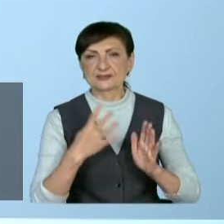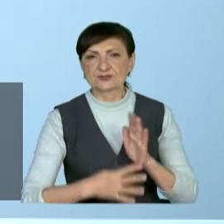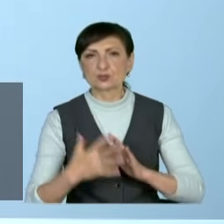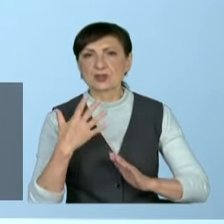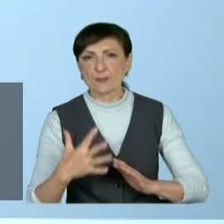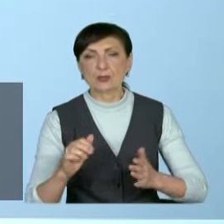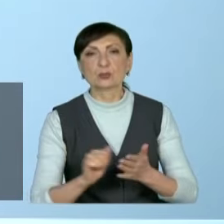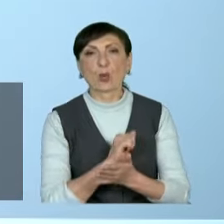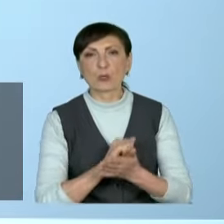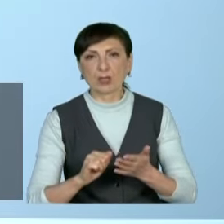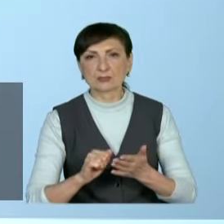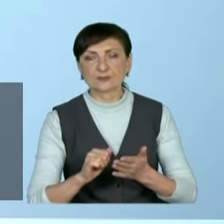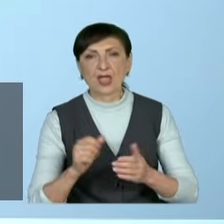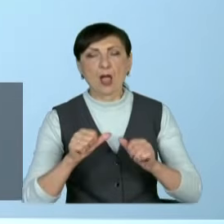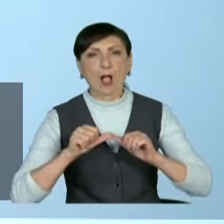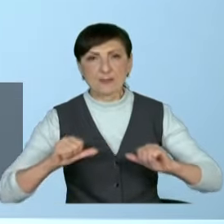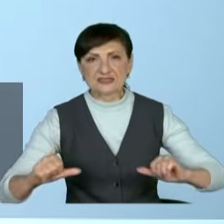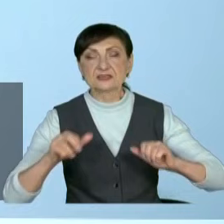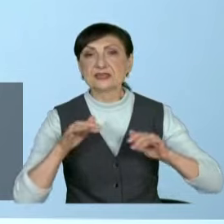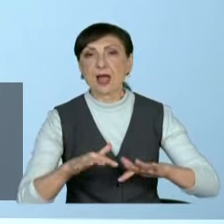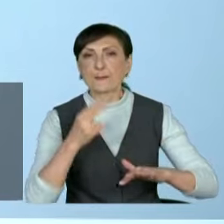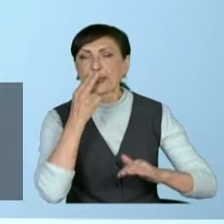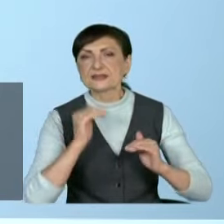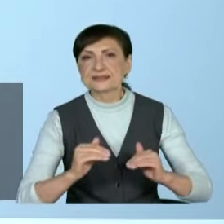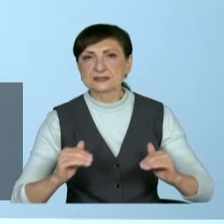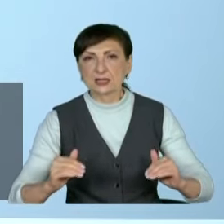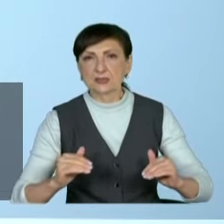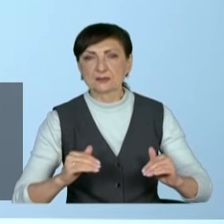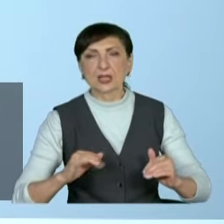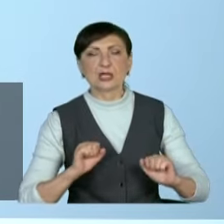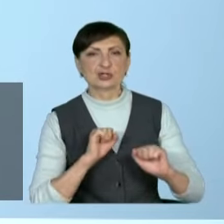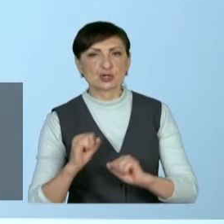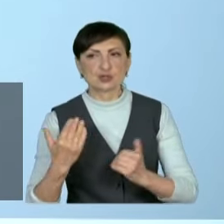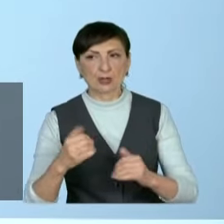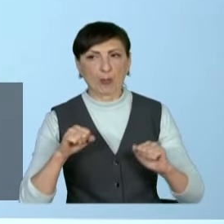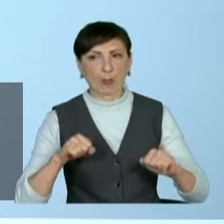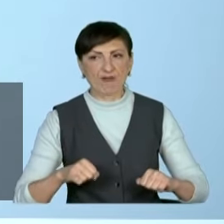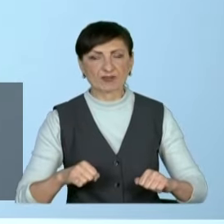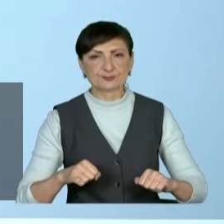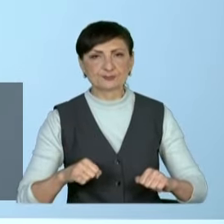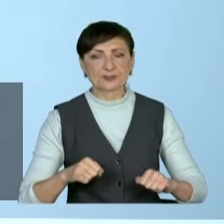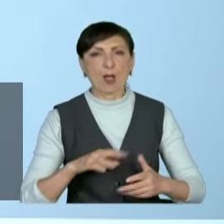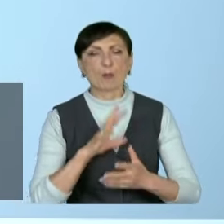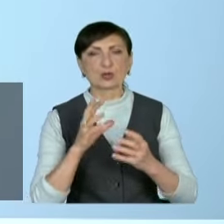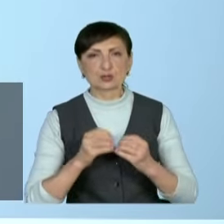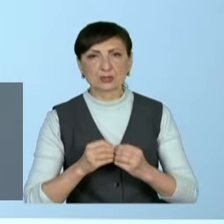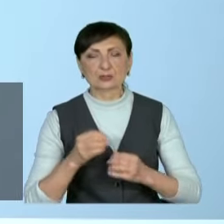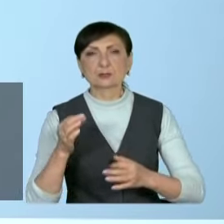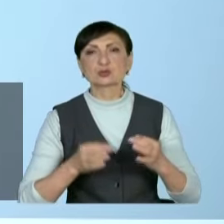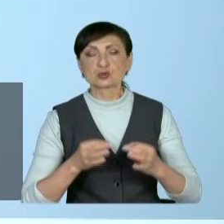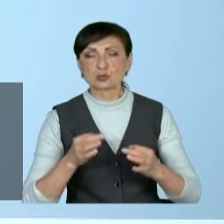3495 материалов на комиссиях по делам несовершеннолетних и защите их прав. По их результатам